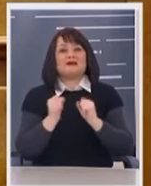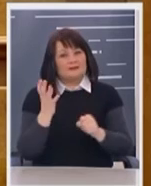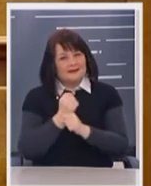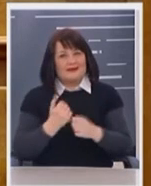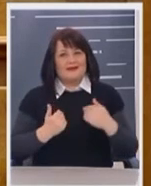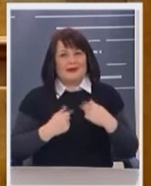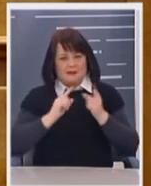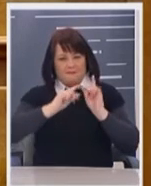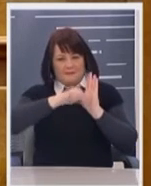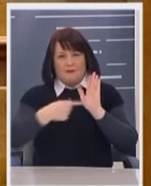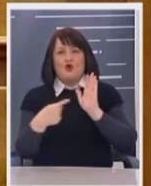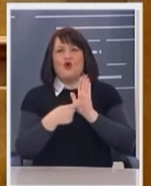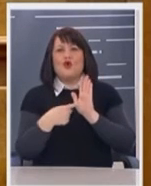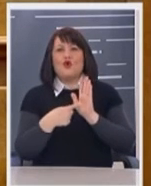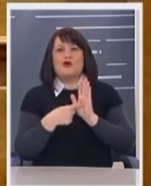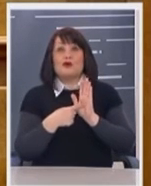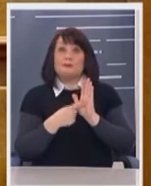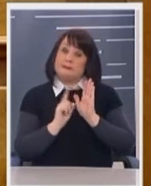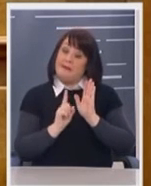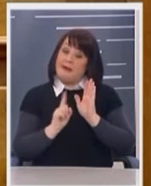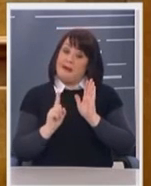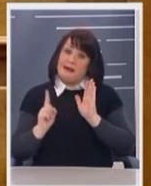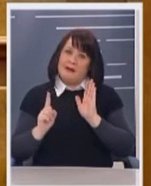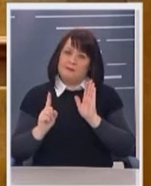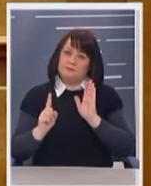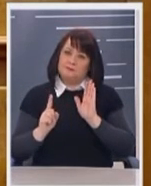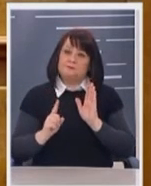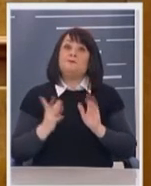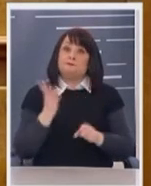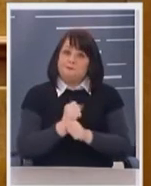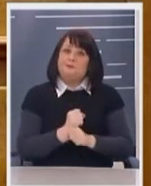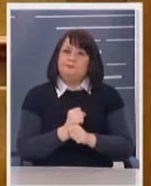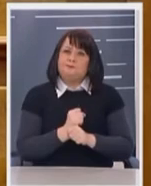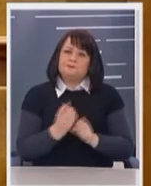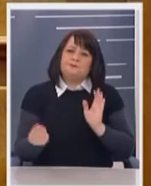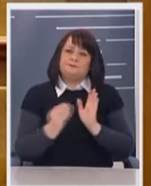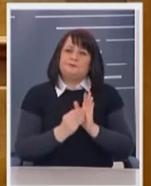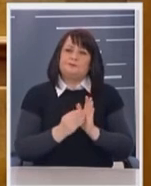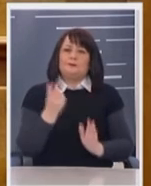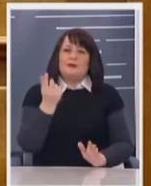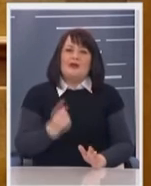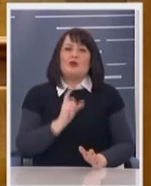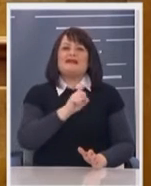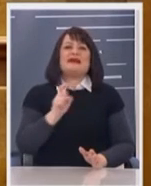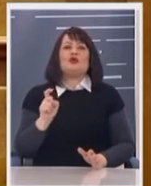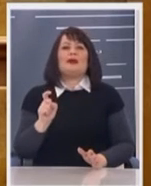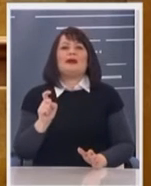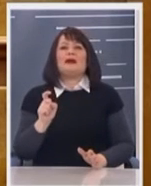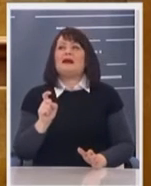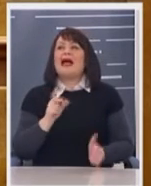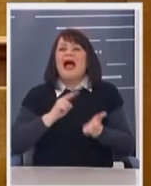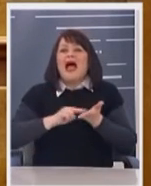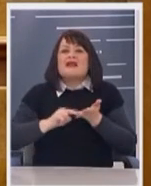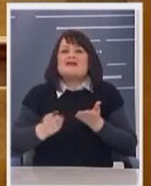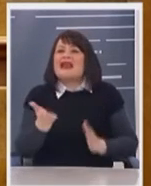της μνημονιακής πειθαρχίας, καταφέραμε να εντάξουμε 2,5 εκατομμύρια